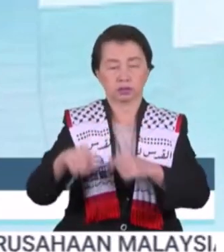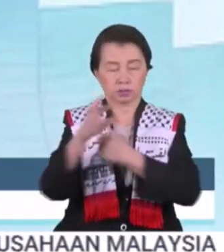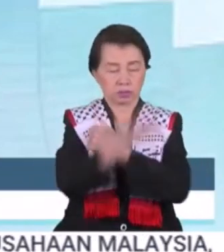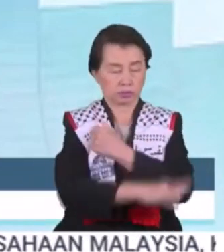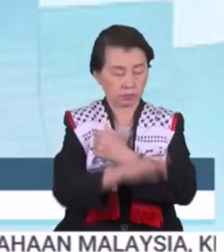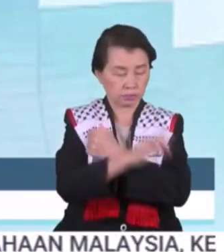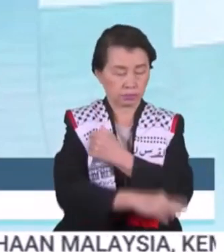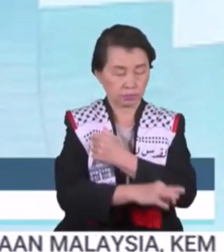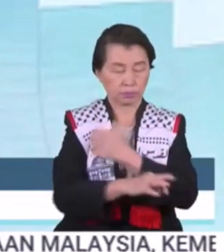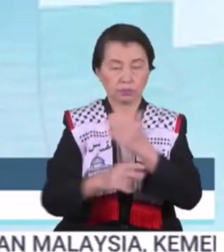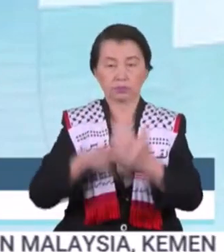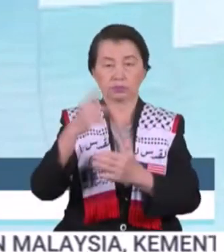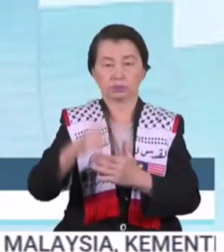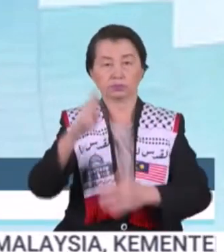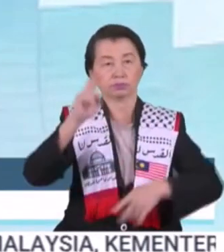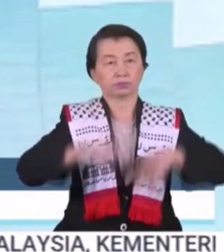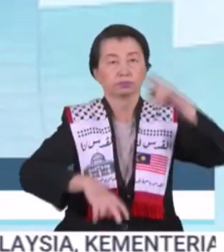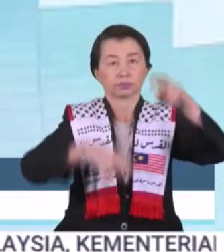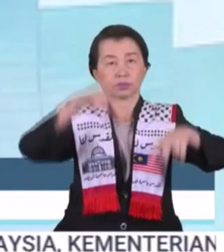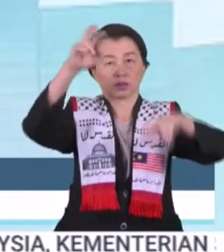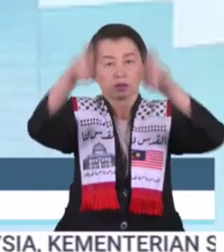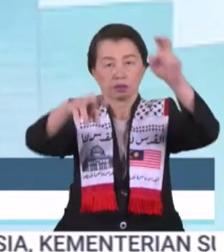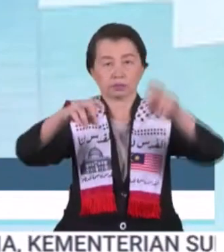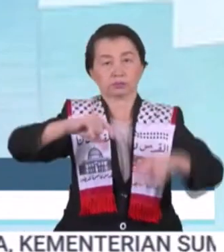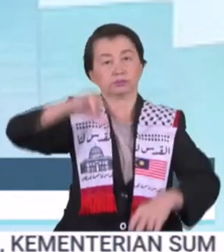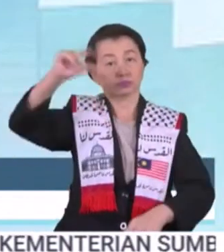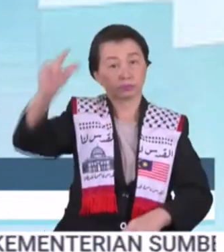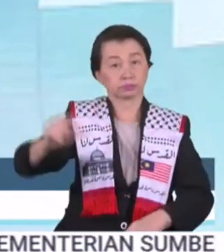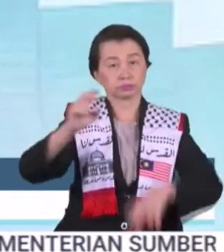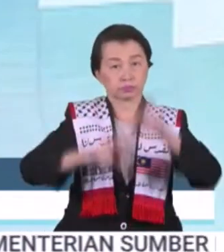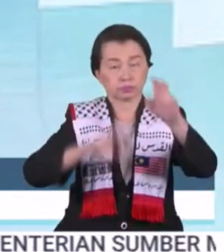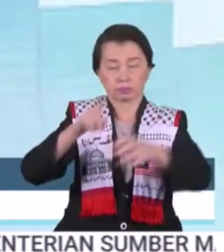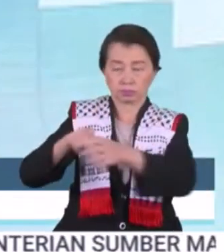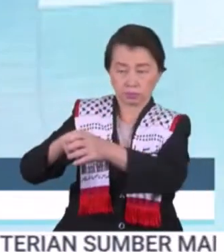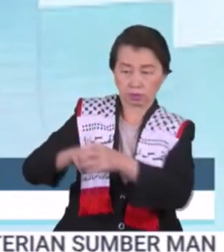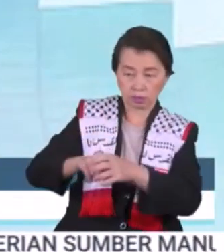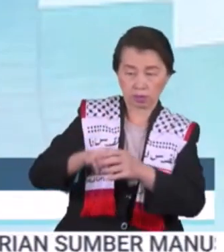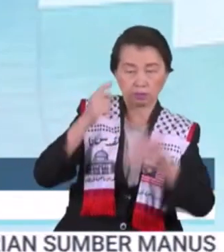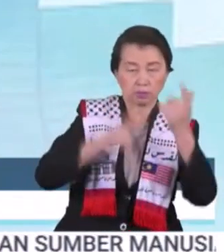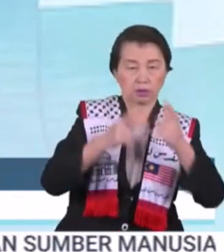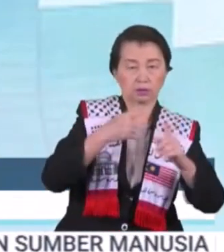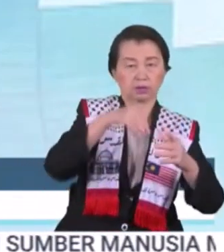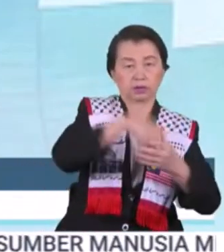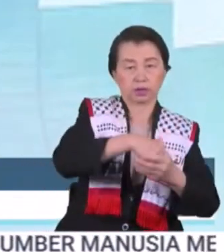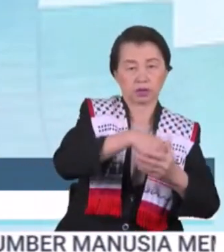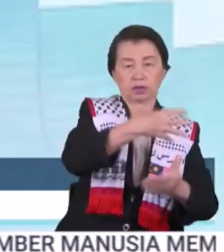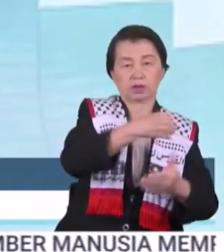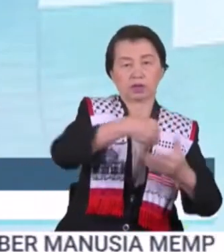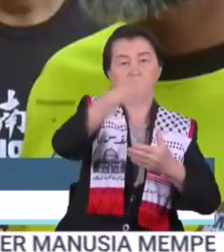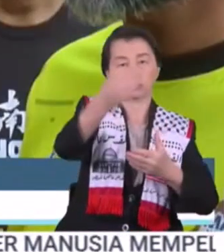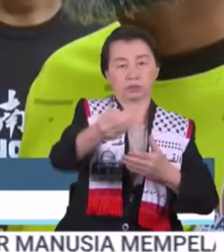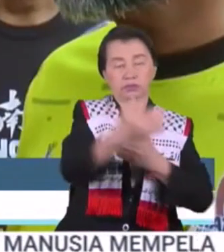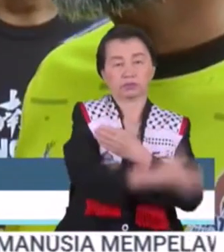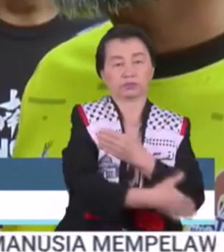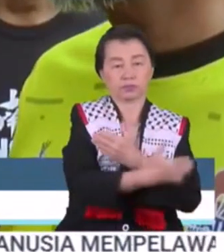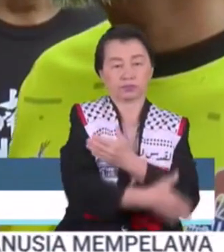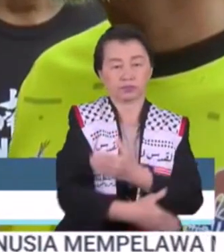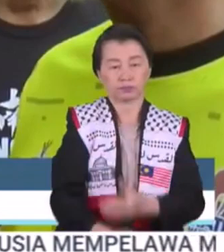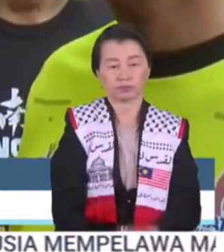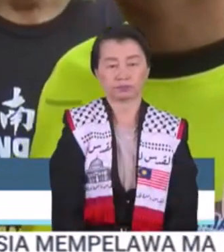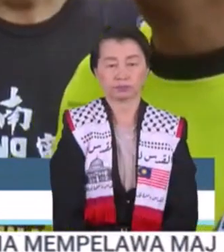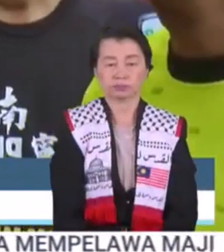berkata, program mendaki 7 buah gunung itu juga mampu menarik pelancong dari dalam dan luar negara.